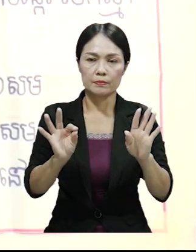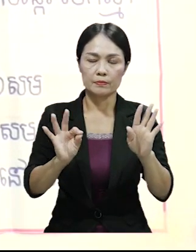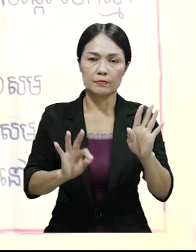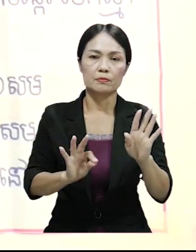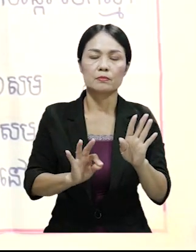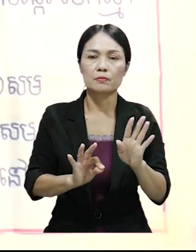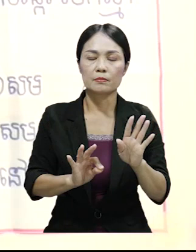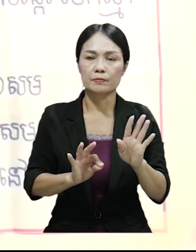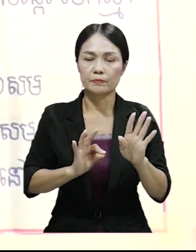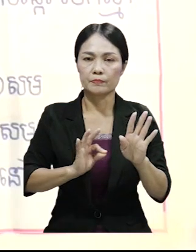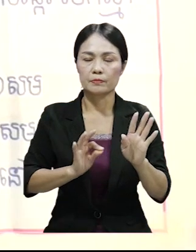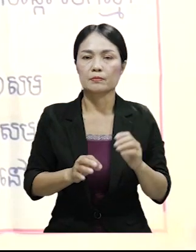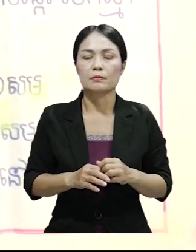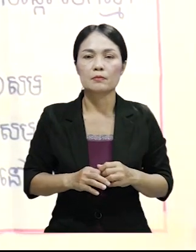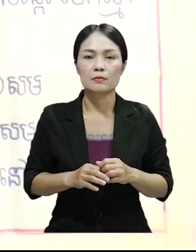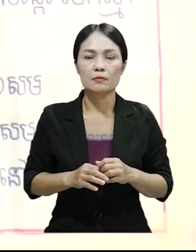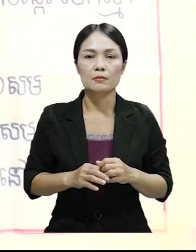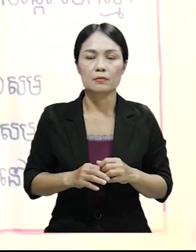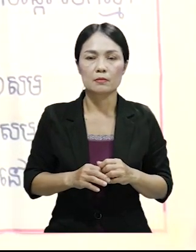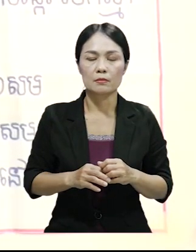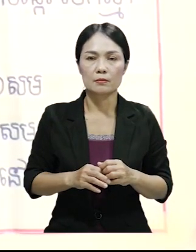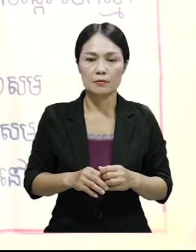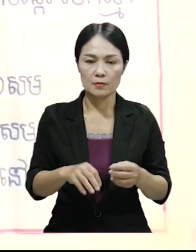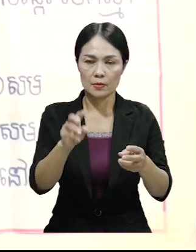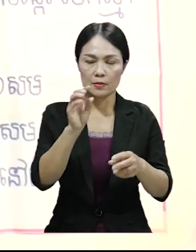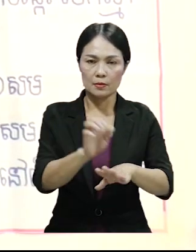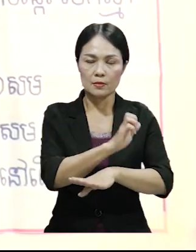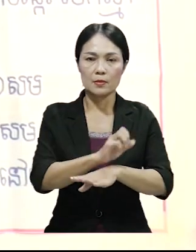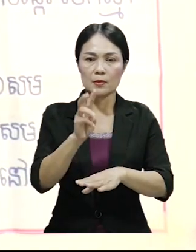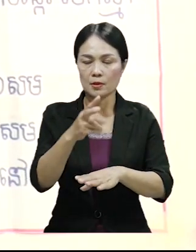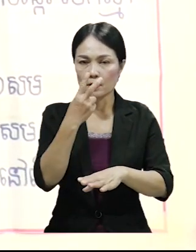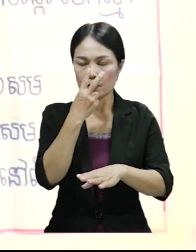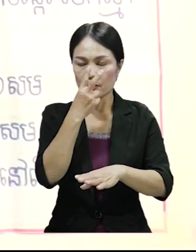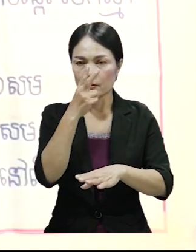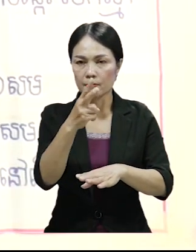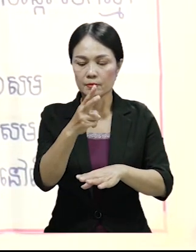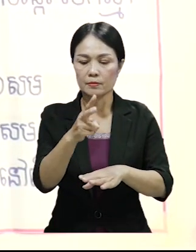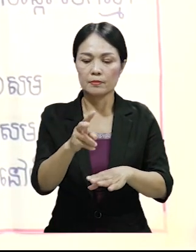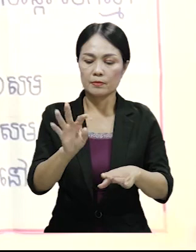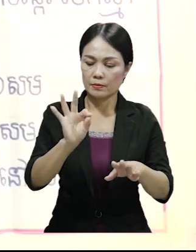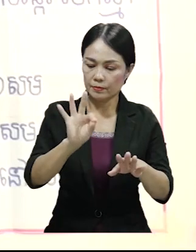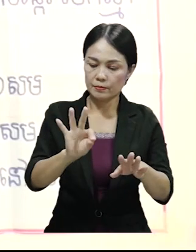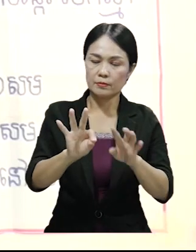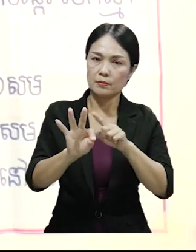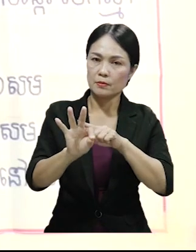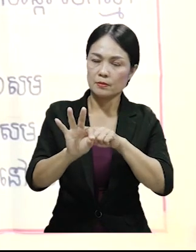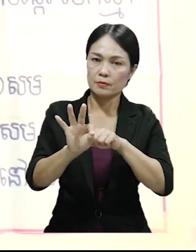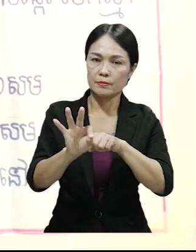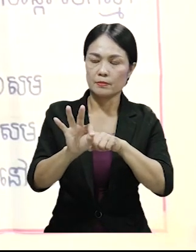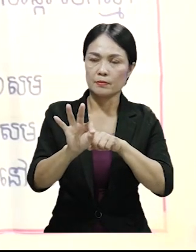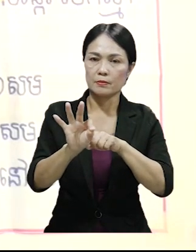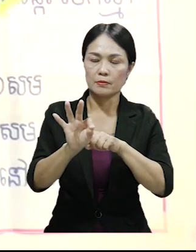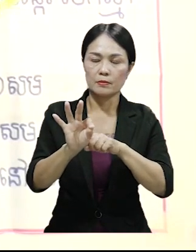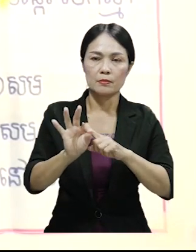បត្រឹមចុងដង្ហើមចង្វាក់ទី3ភ្នែកសម្លឹងមើលដៃស្ដាំជីបរួចហូត